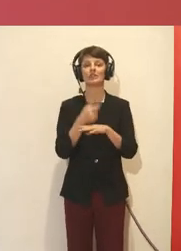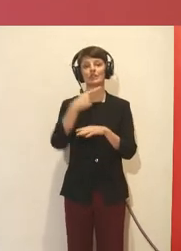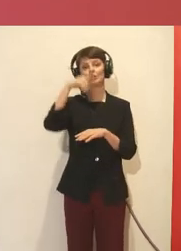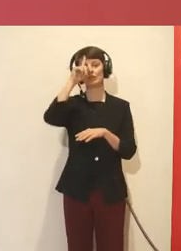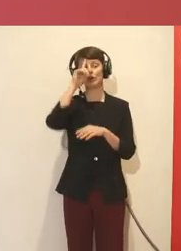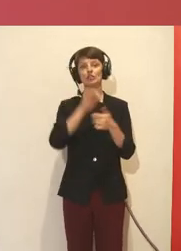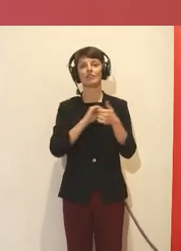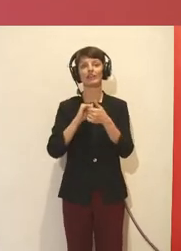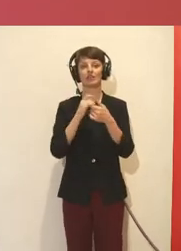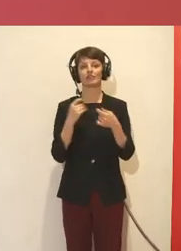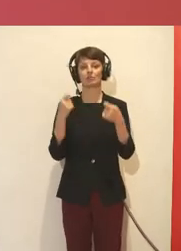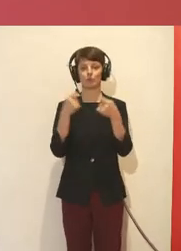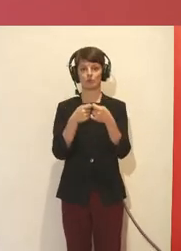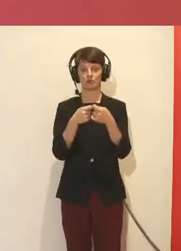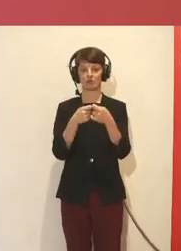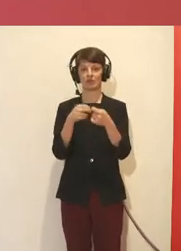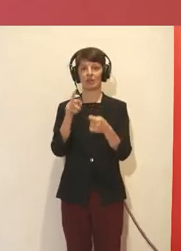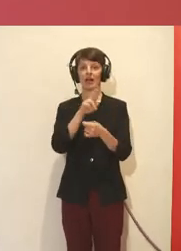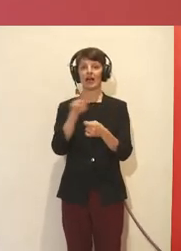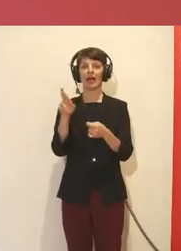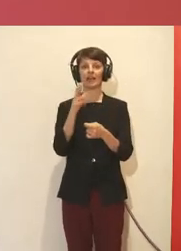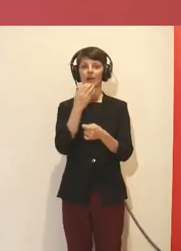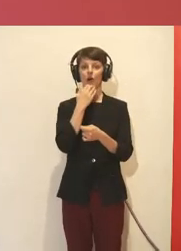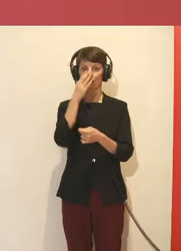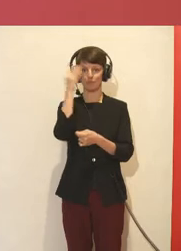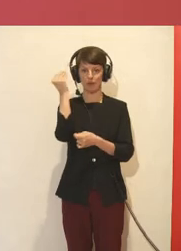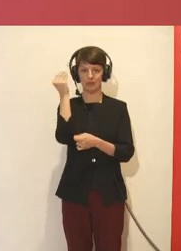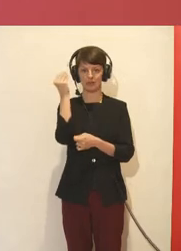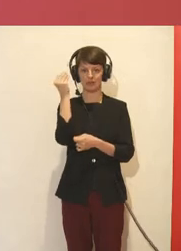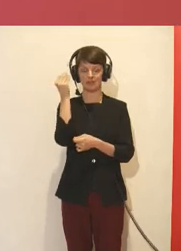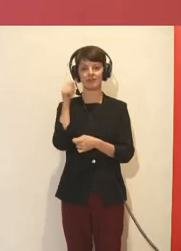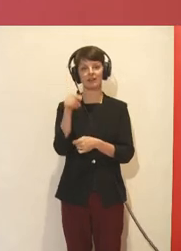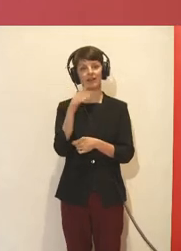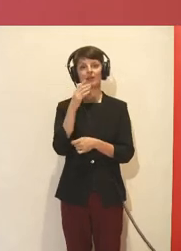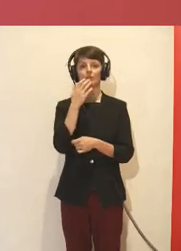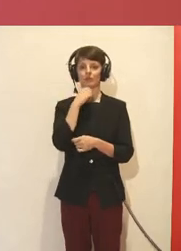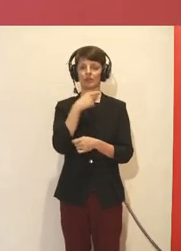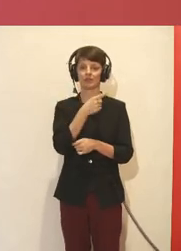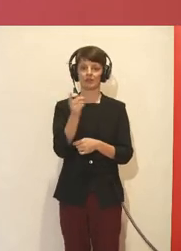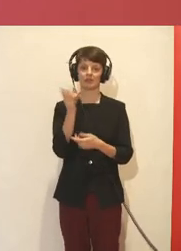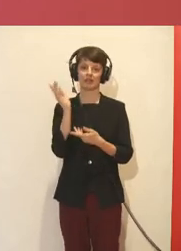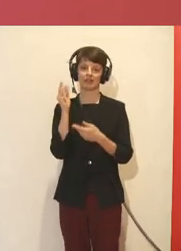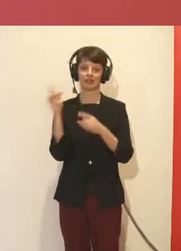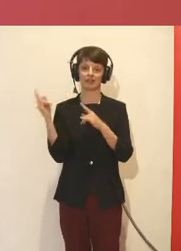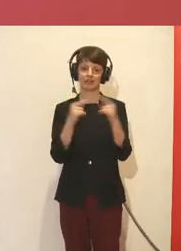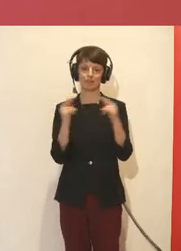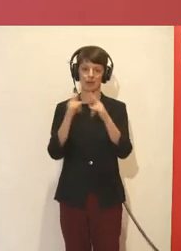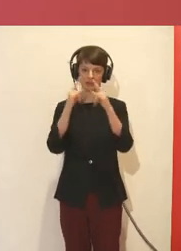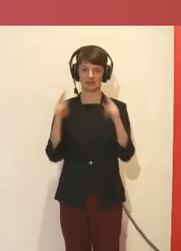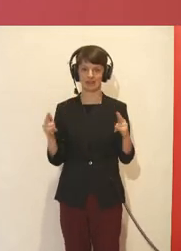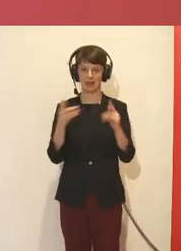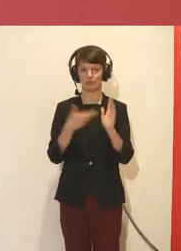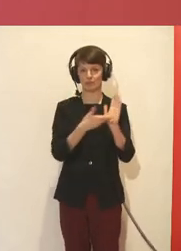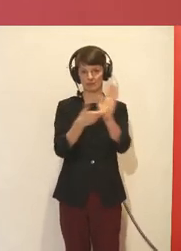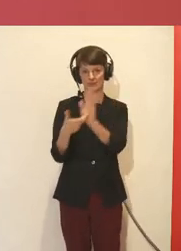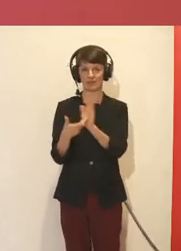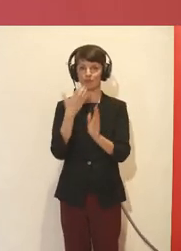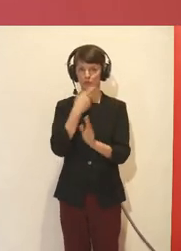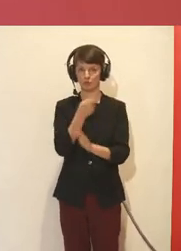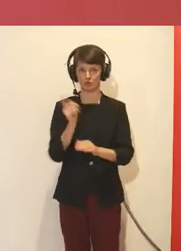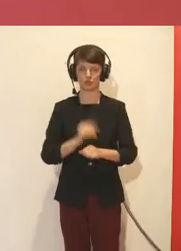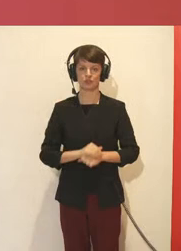deutschen gewerkschaftsbundes reiner hoffmann der auch ein paar worte an uns dass debatten camp und euch auch an euch als